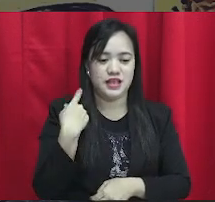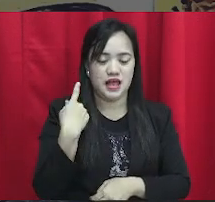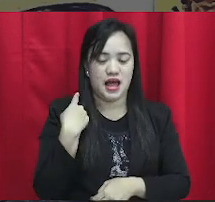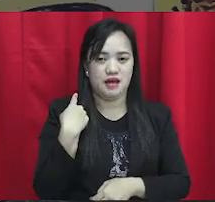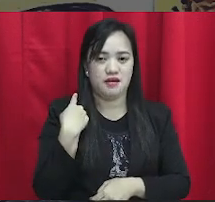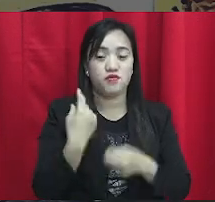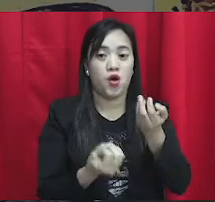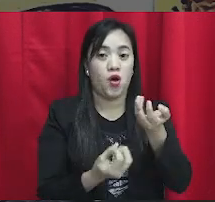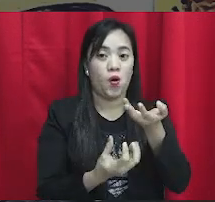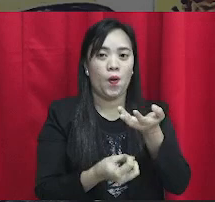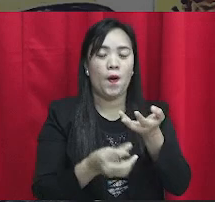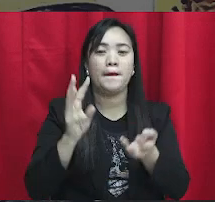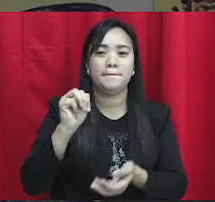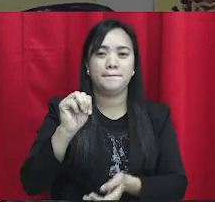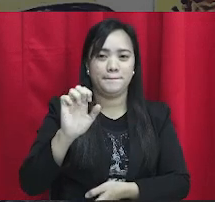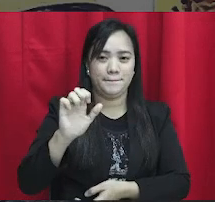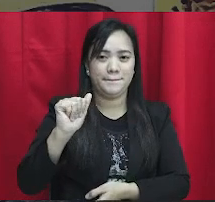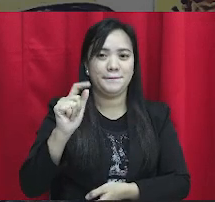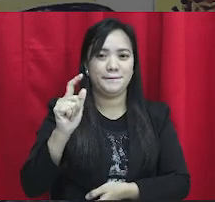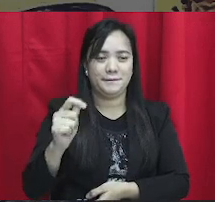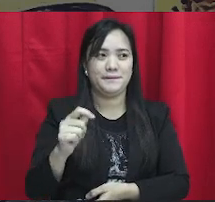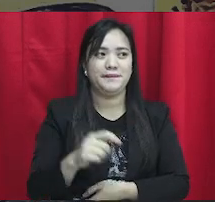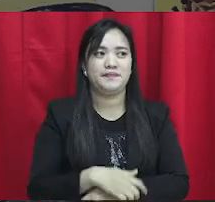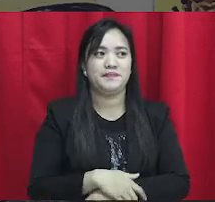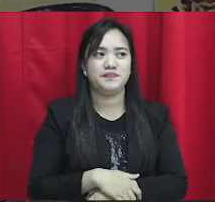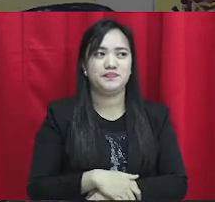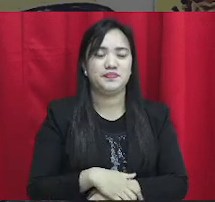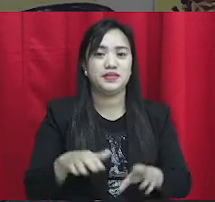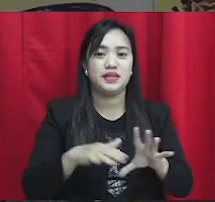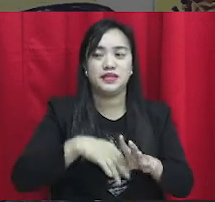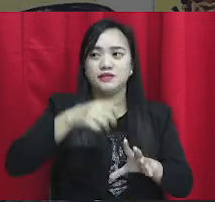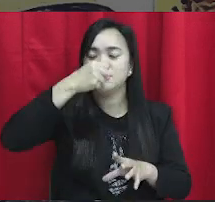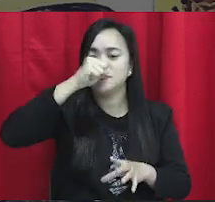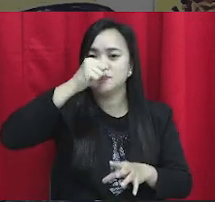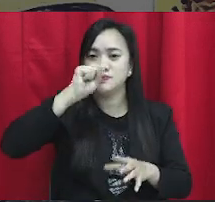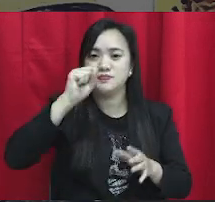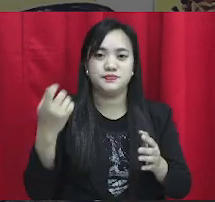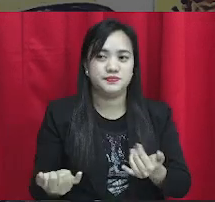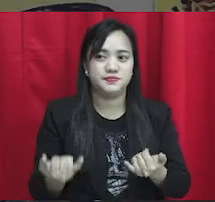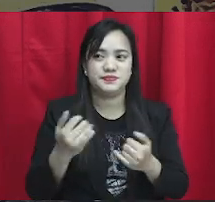Monday to Saturday, gulay. Oh. Then, pagdating ng Sunday, yun ang masarap. Wow! Sunday. Oh. Ay, sa mga inumin, nanay.